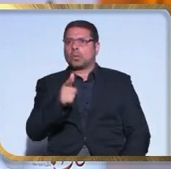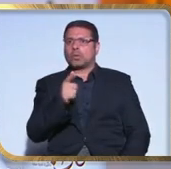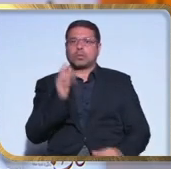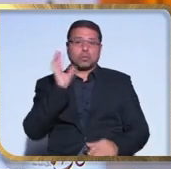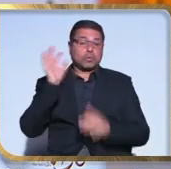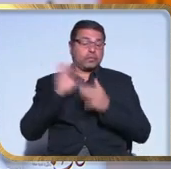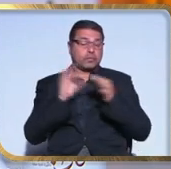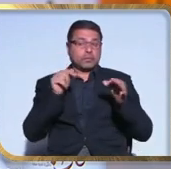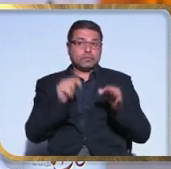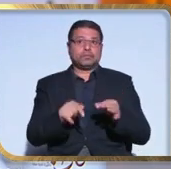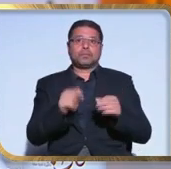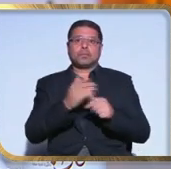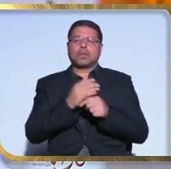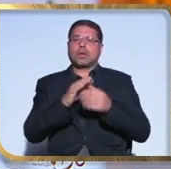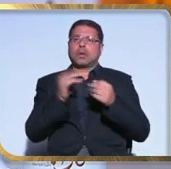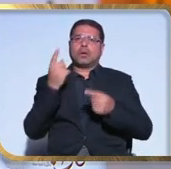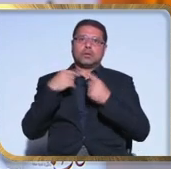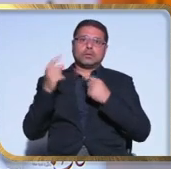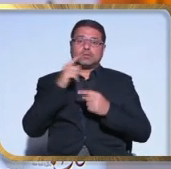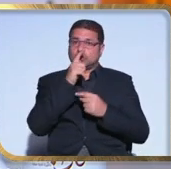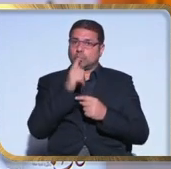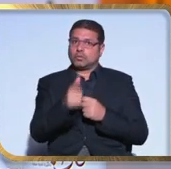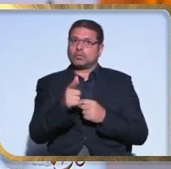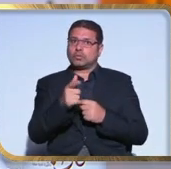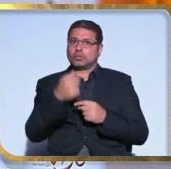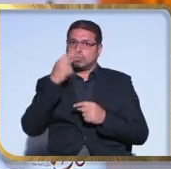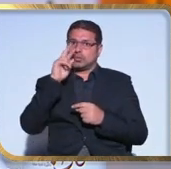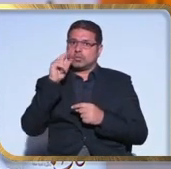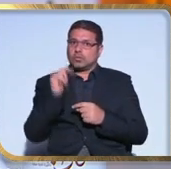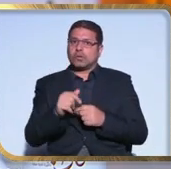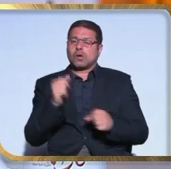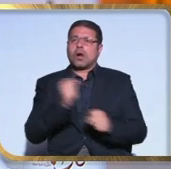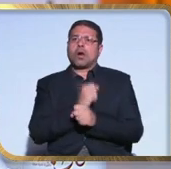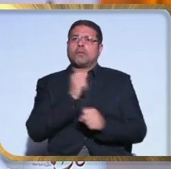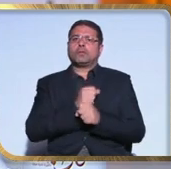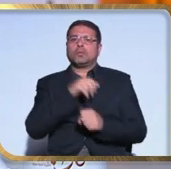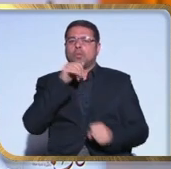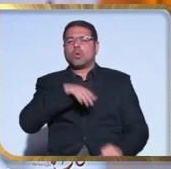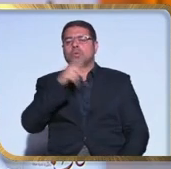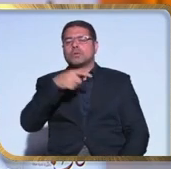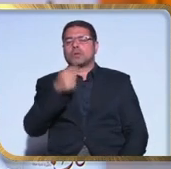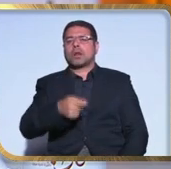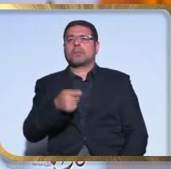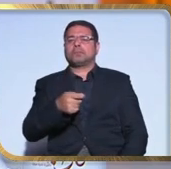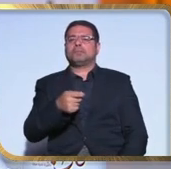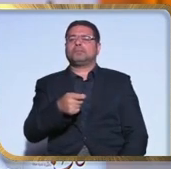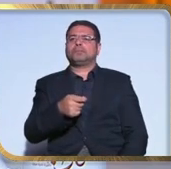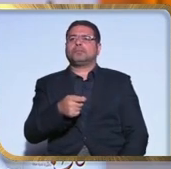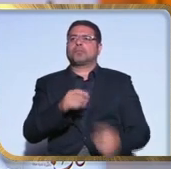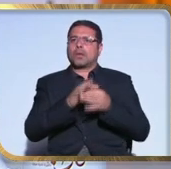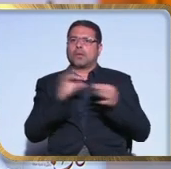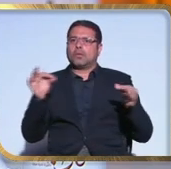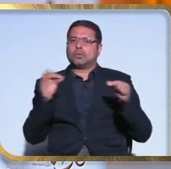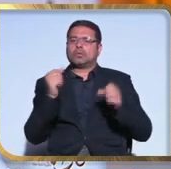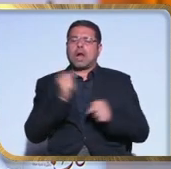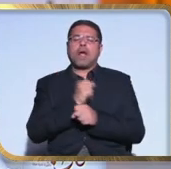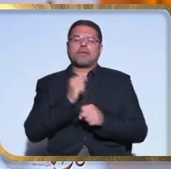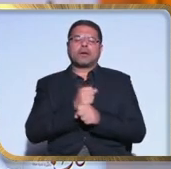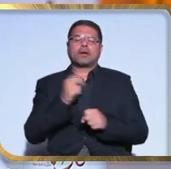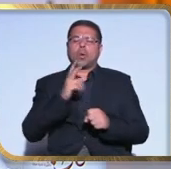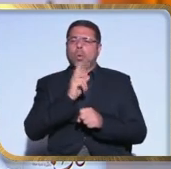ظهر قوي في روايته لما كان يفعله صلى الله عليه وسلم في وصف افعال